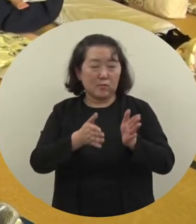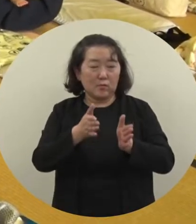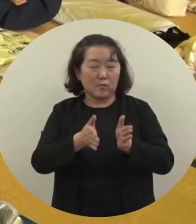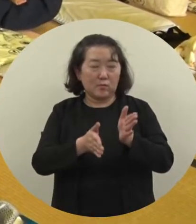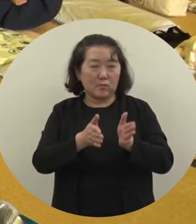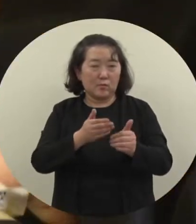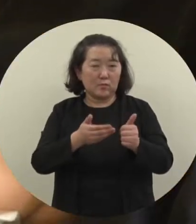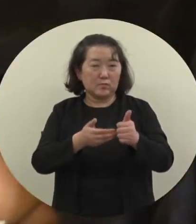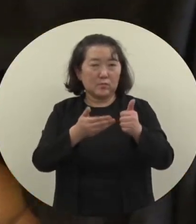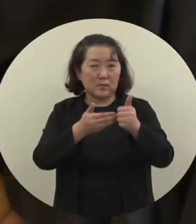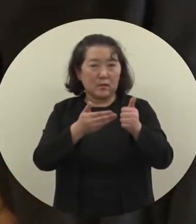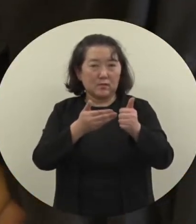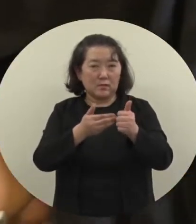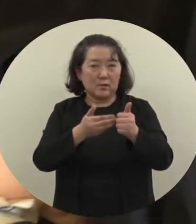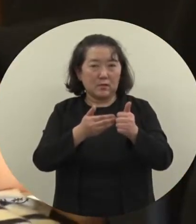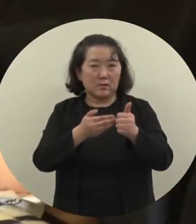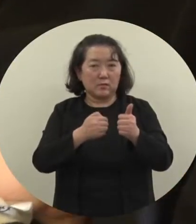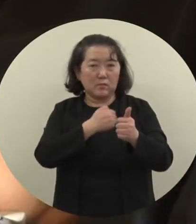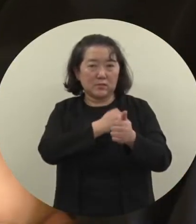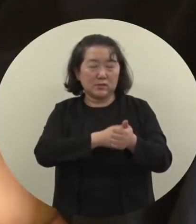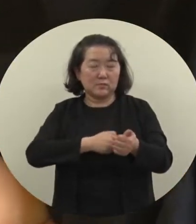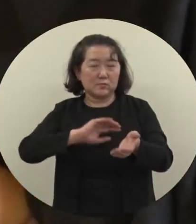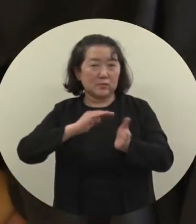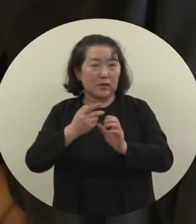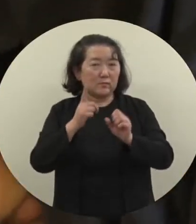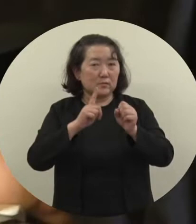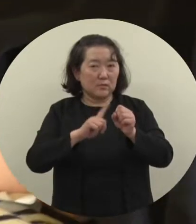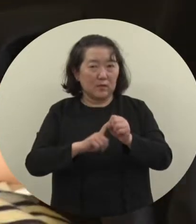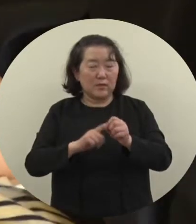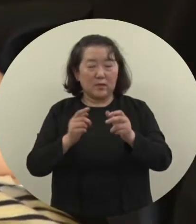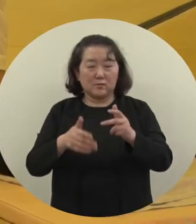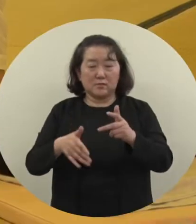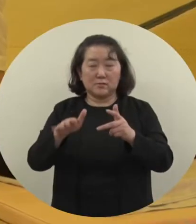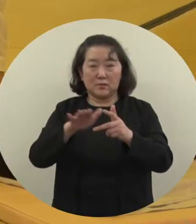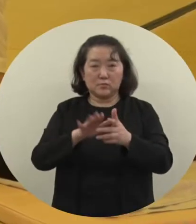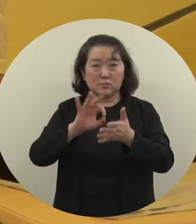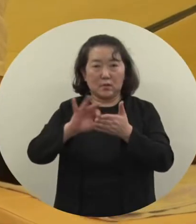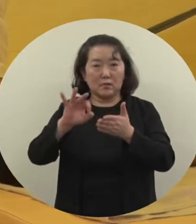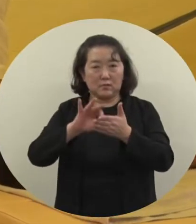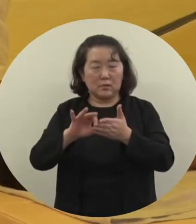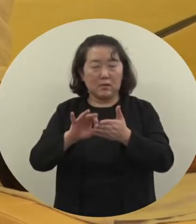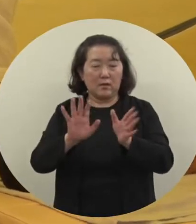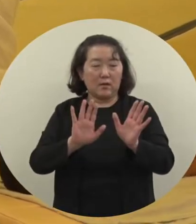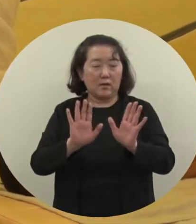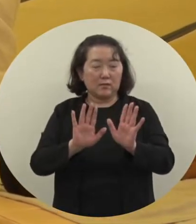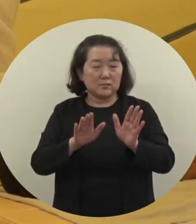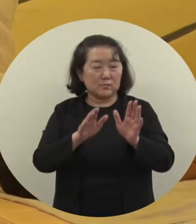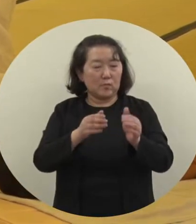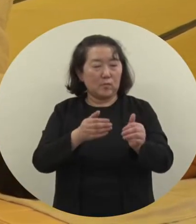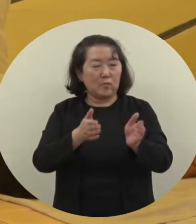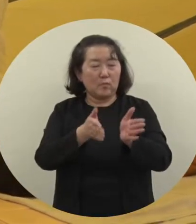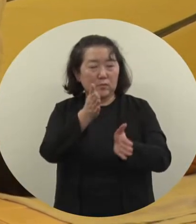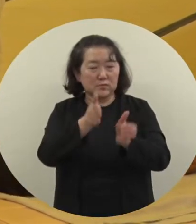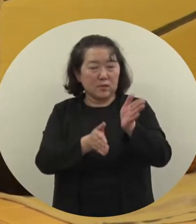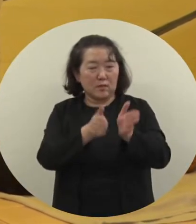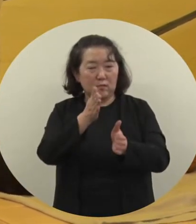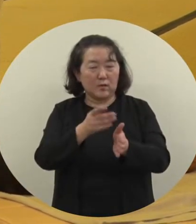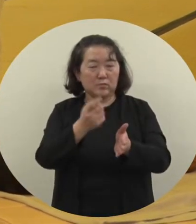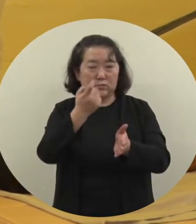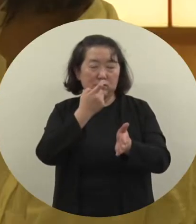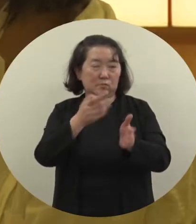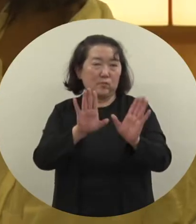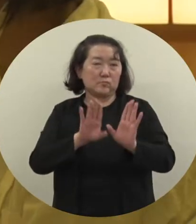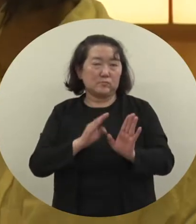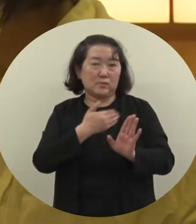、日帰りや宿泊で施設を利用し、授乳・沐浴指導・育児相談が受けられます